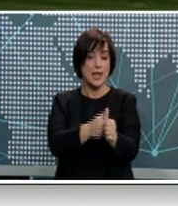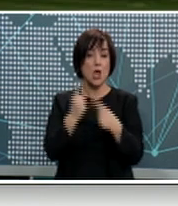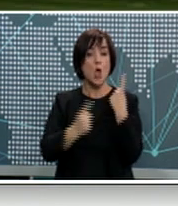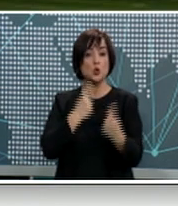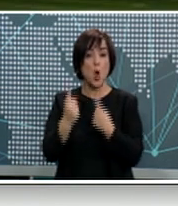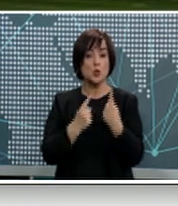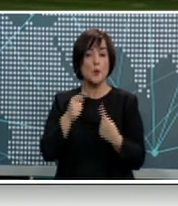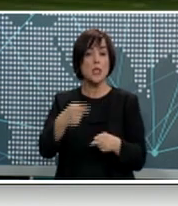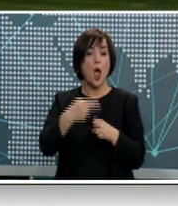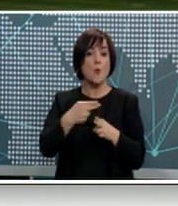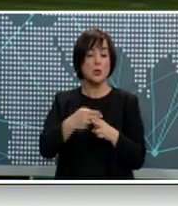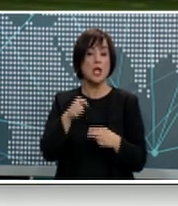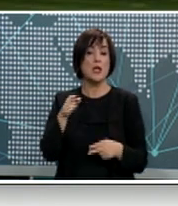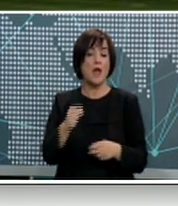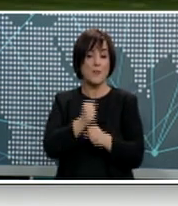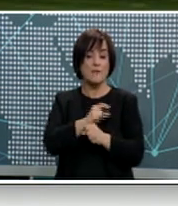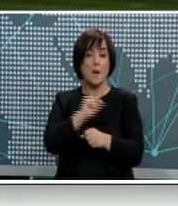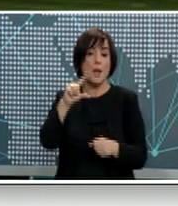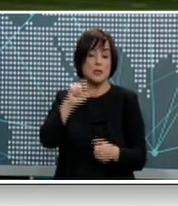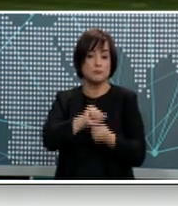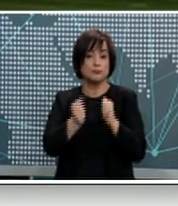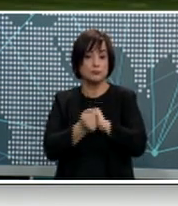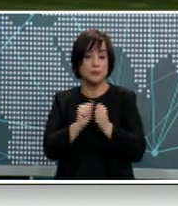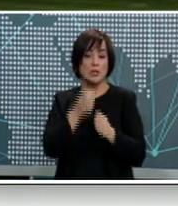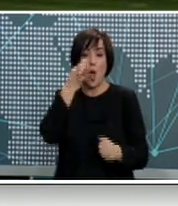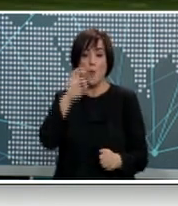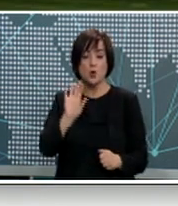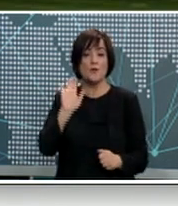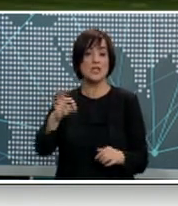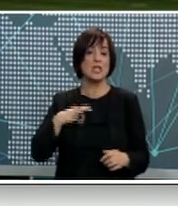состојбата на пациентите, се разбира, прават максимални напори за да се подобри нивната здравствена состојба.